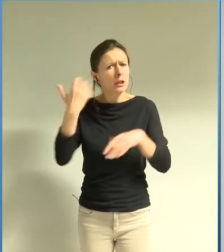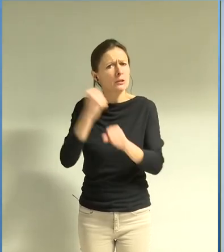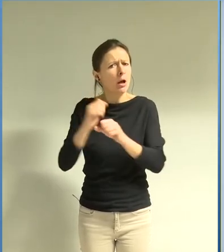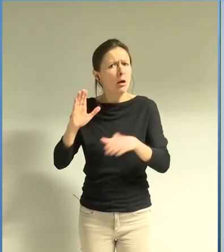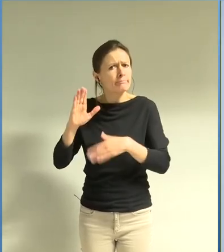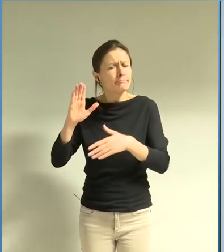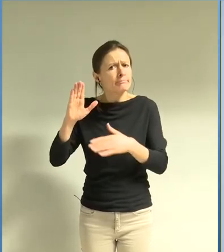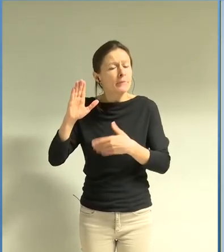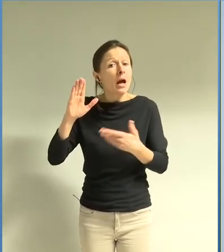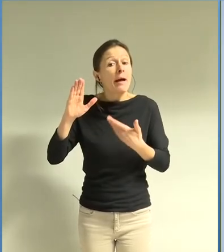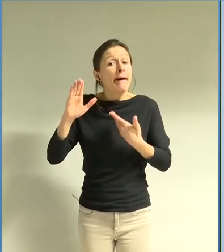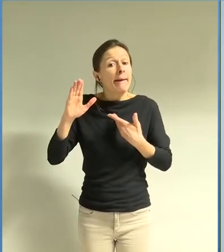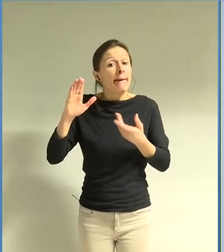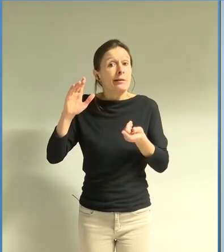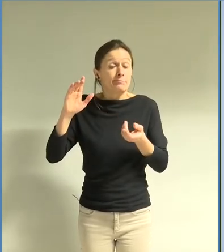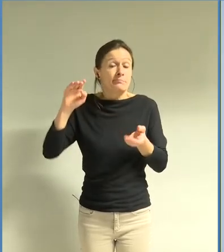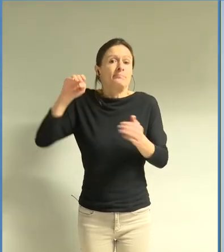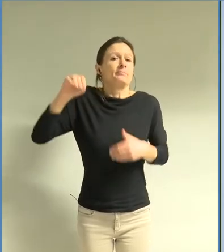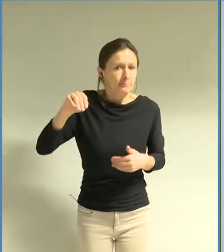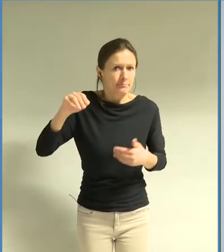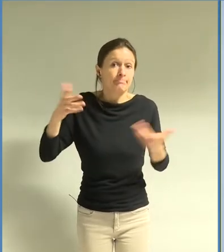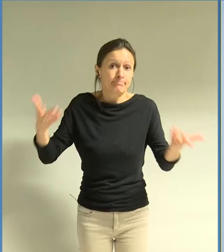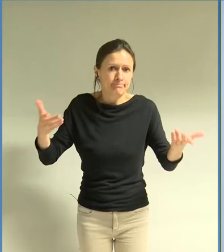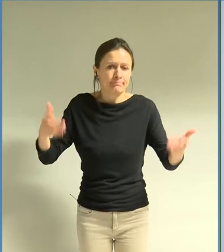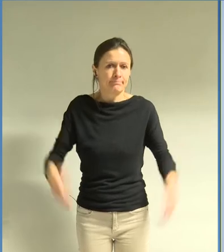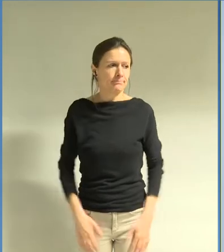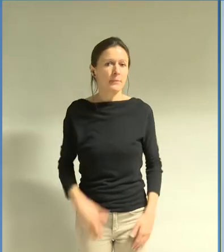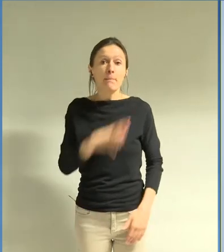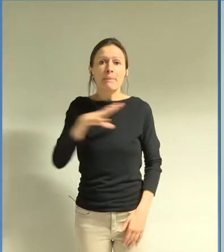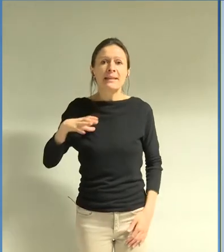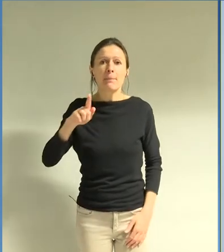là maintenant une inversion de tendance garnier